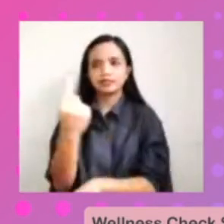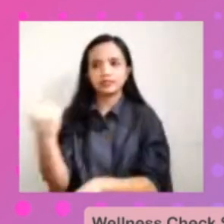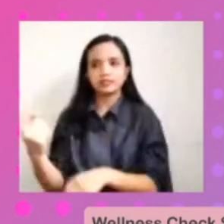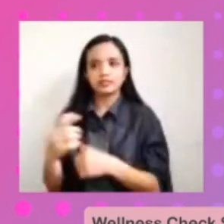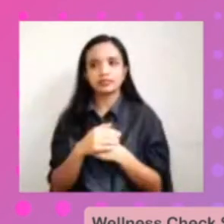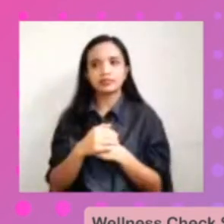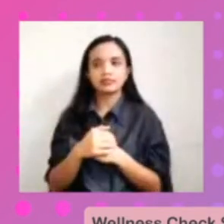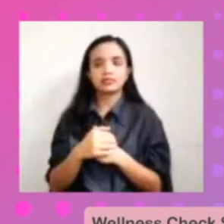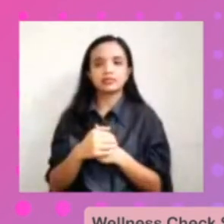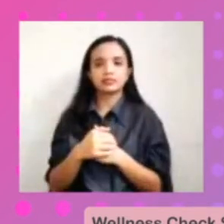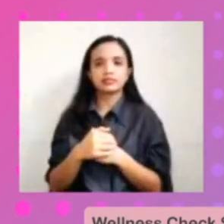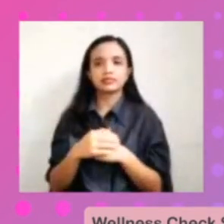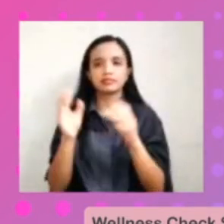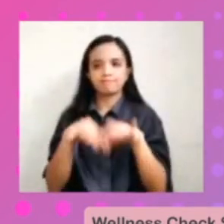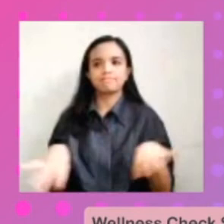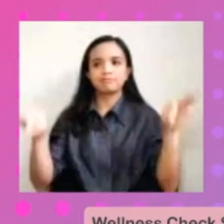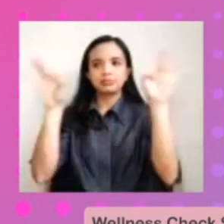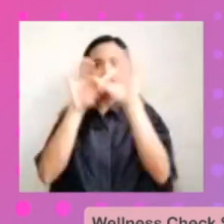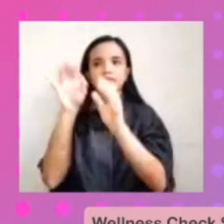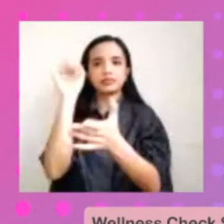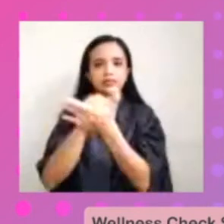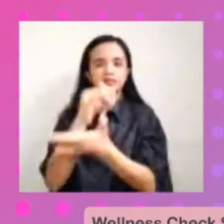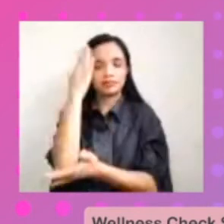nakatulong itong ganitong